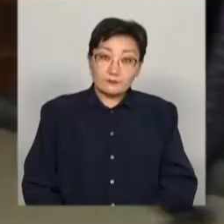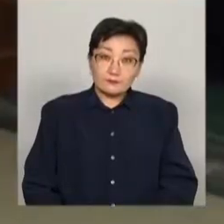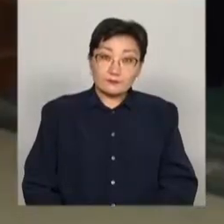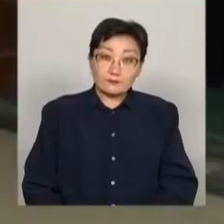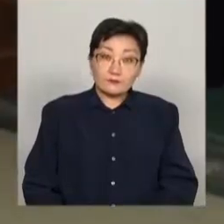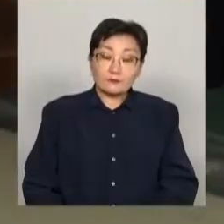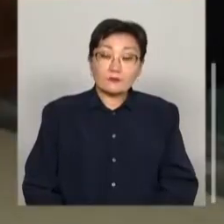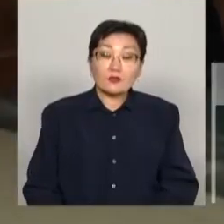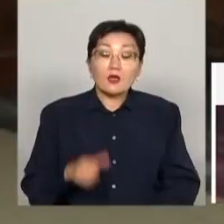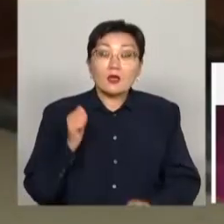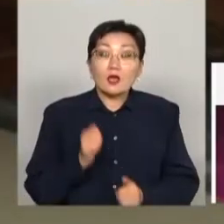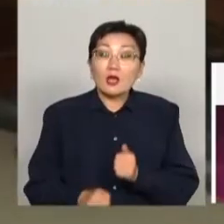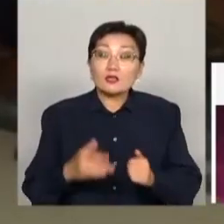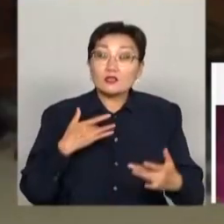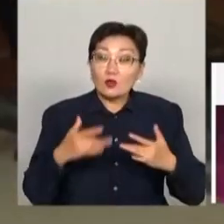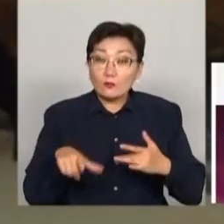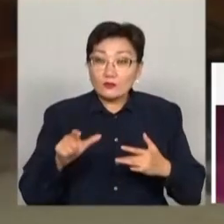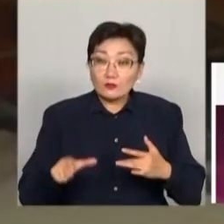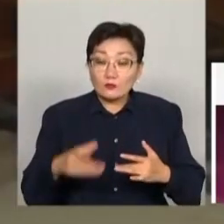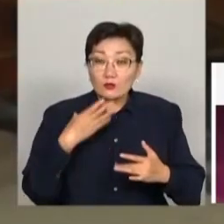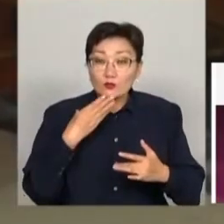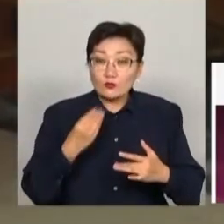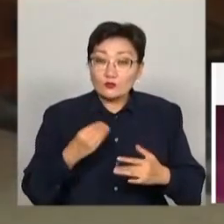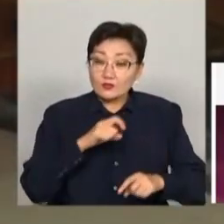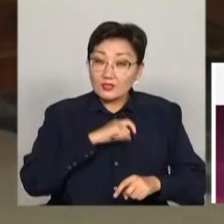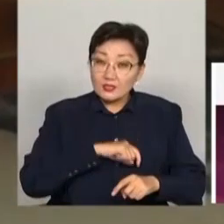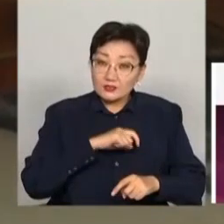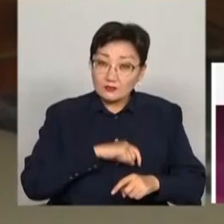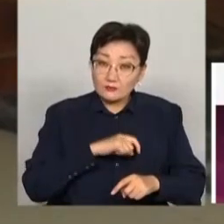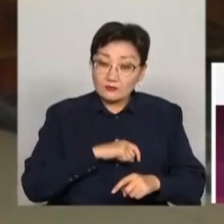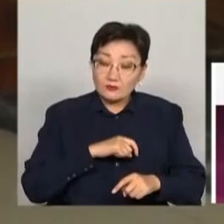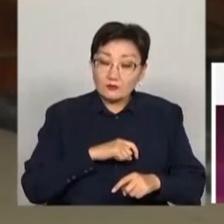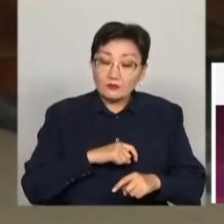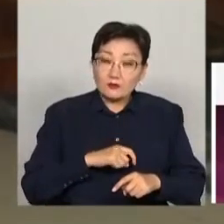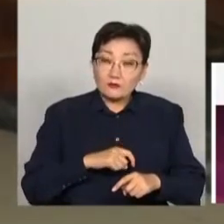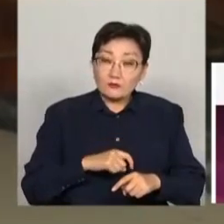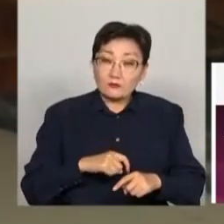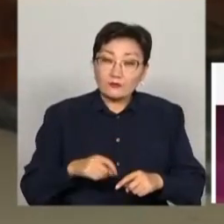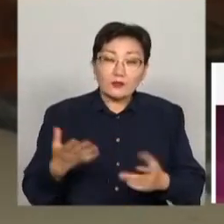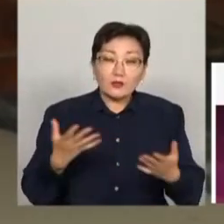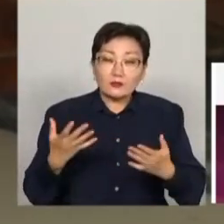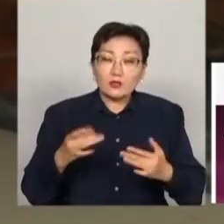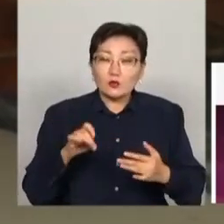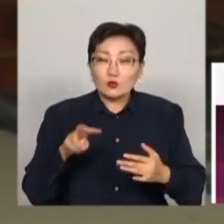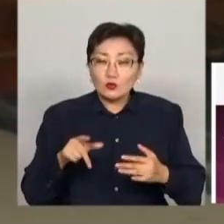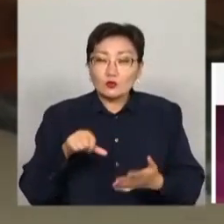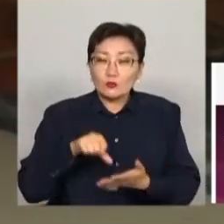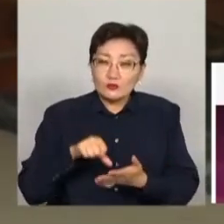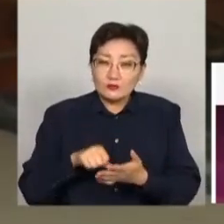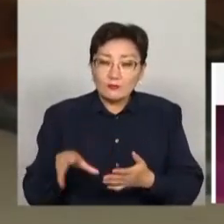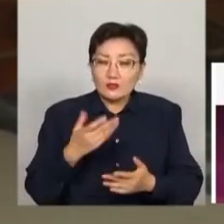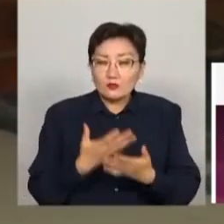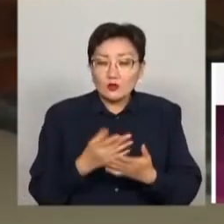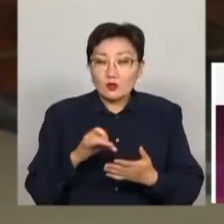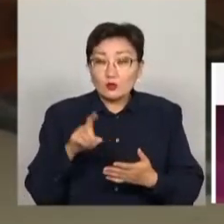Her bir nerpazdın özünün adamın kasiyeti sahnada kay rolde oynasa da görünüp durat. Roz